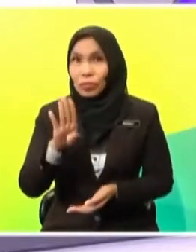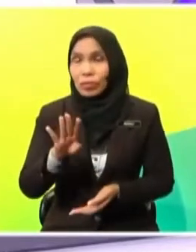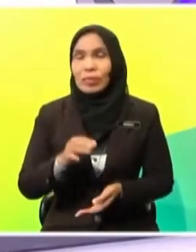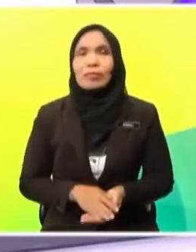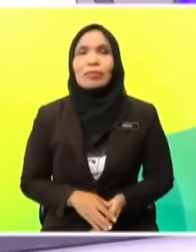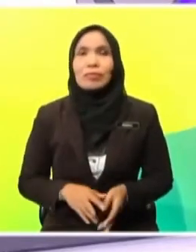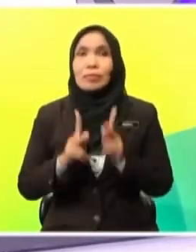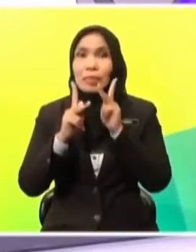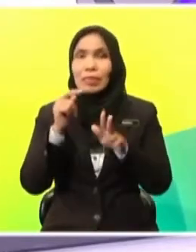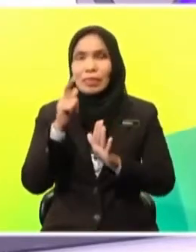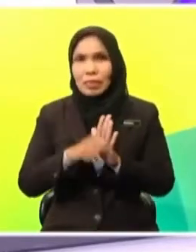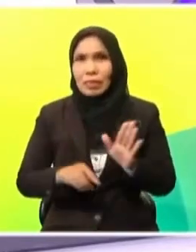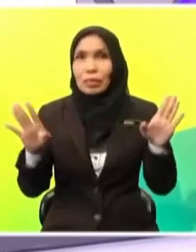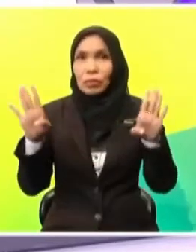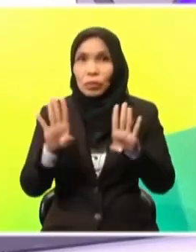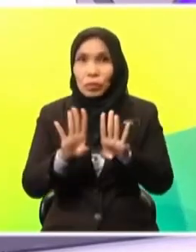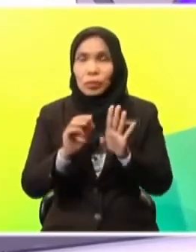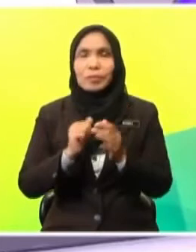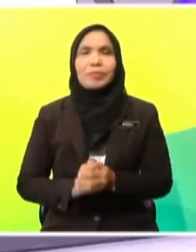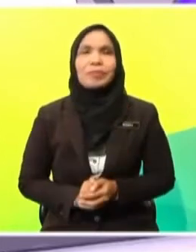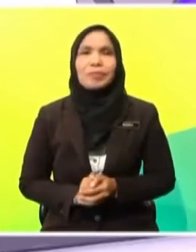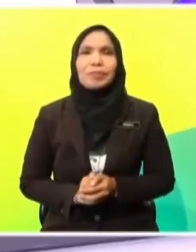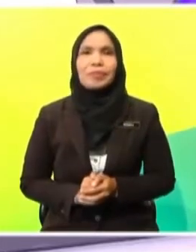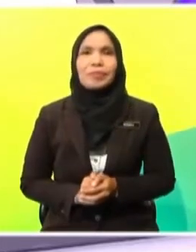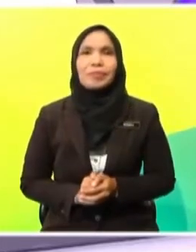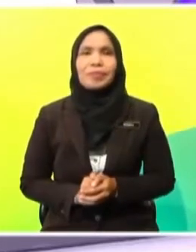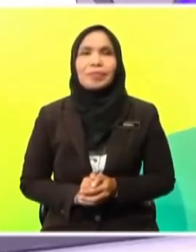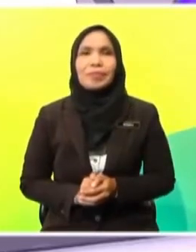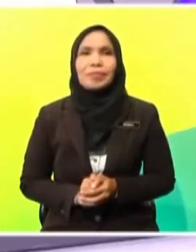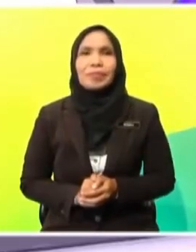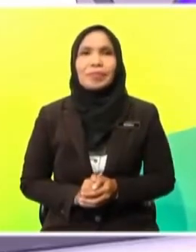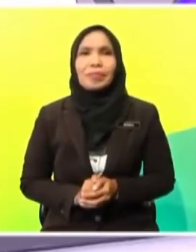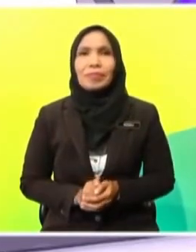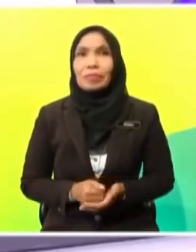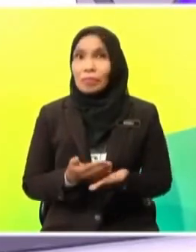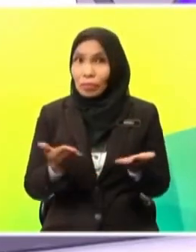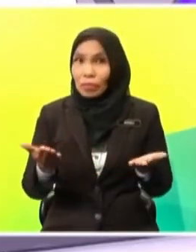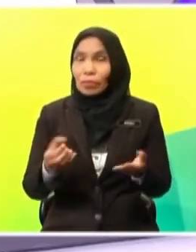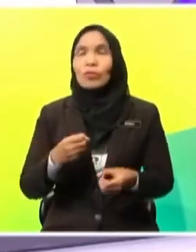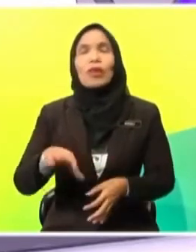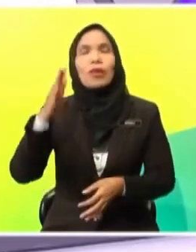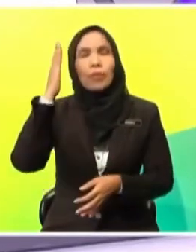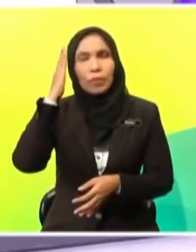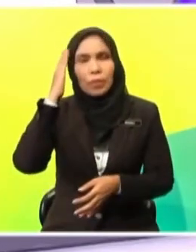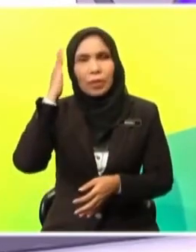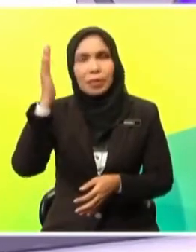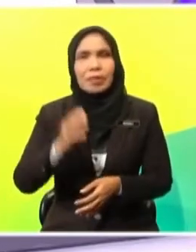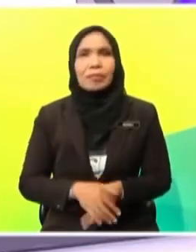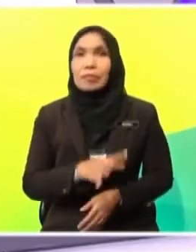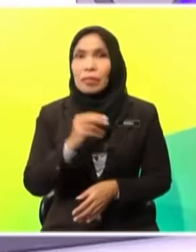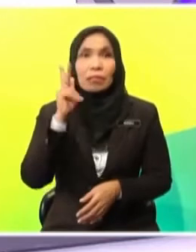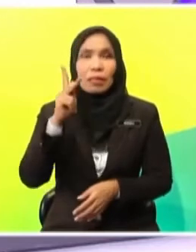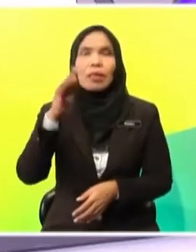jadi sepaket udah belajar semut Tokyo dan anak murid di rumah semudah faham dah jelas kayu pundak faham tadi ceklis